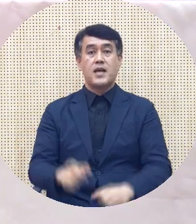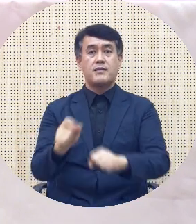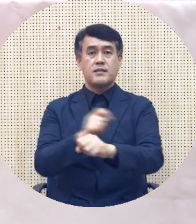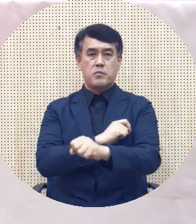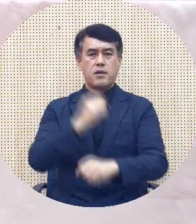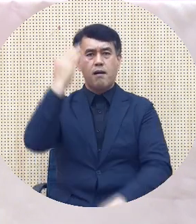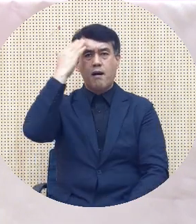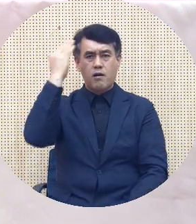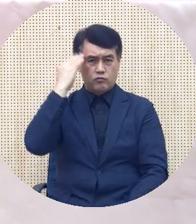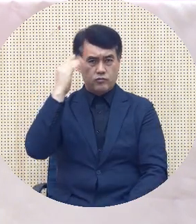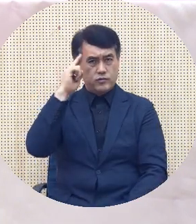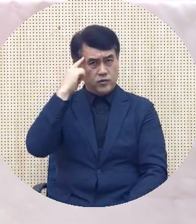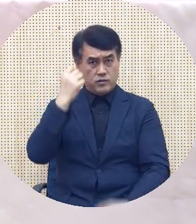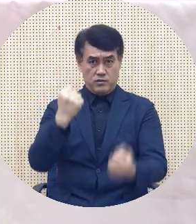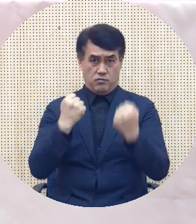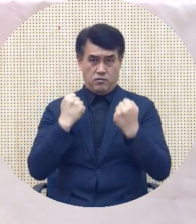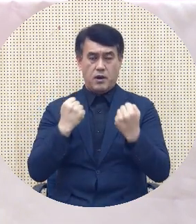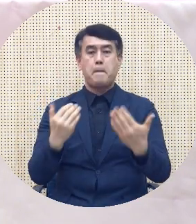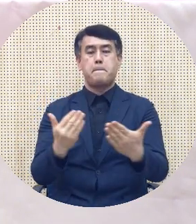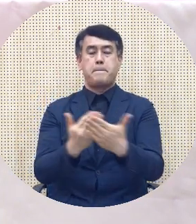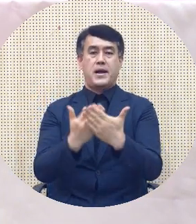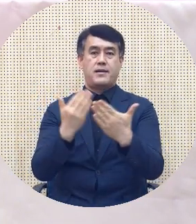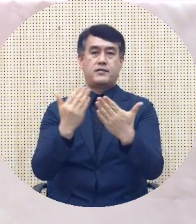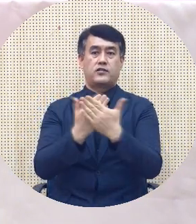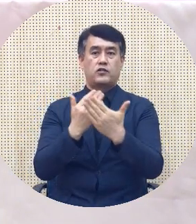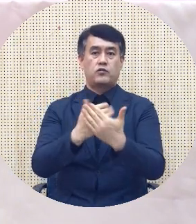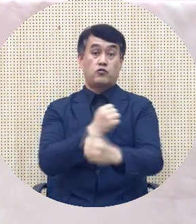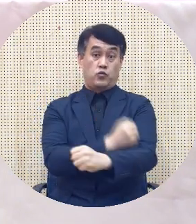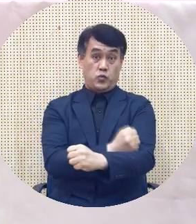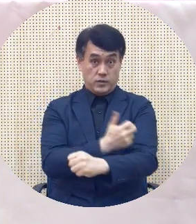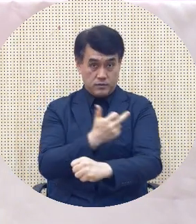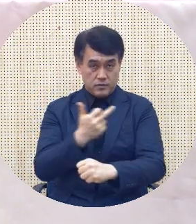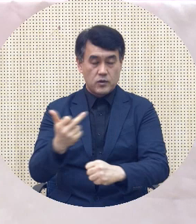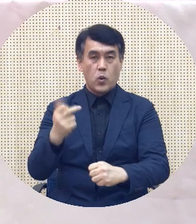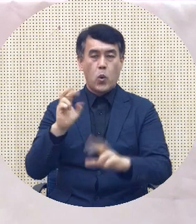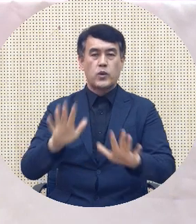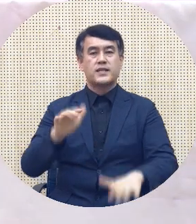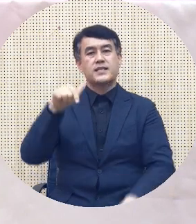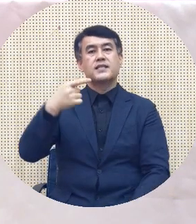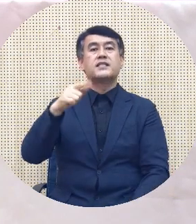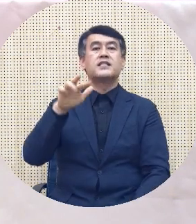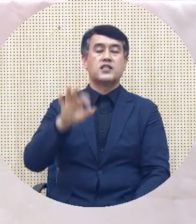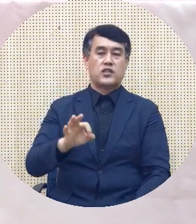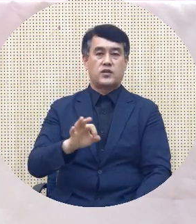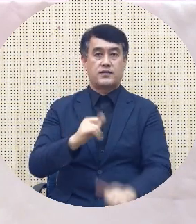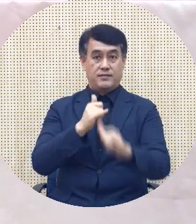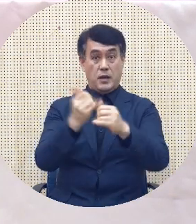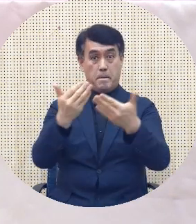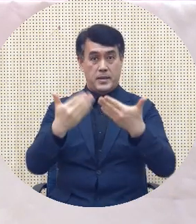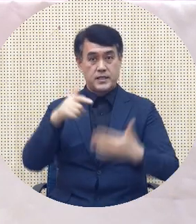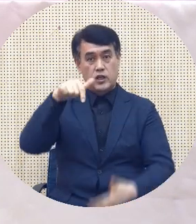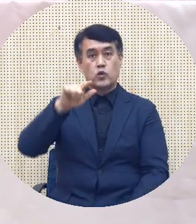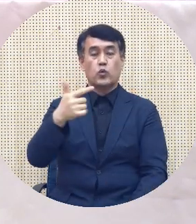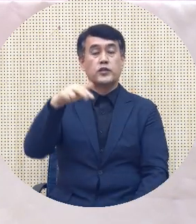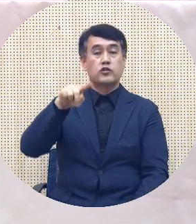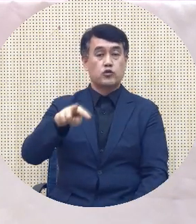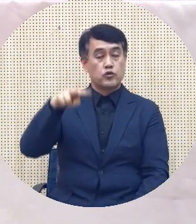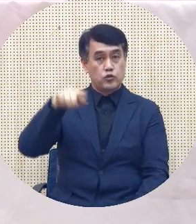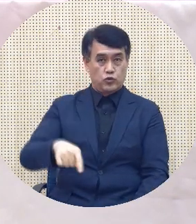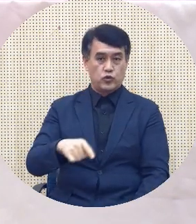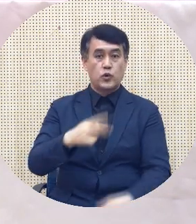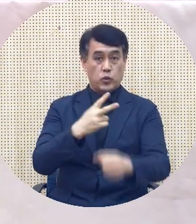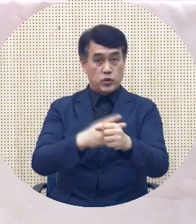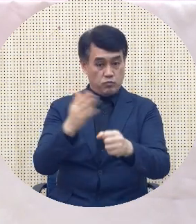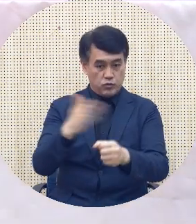특히 우리나라의 정신건강 분야 발전에 공헌하시고 오늘 근정포장을 수상하시는 권준수 교수님을 비롯한